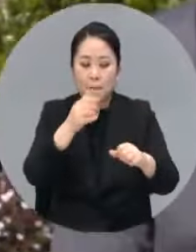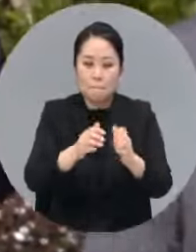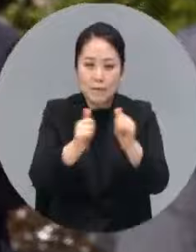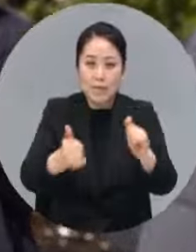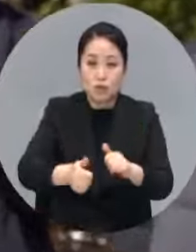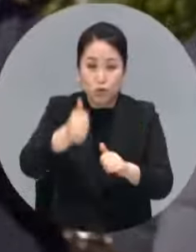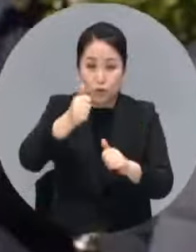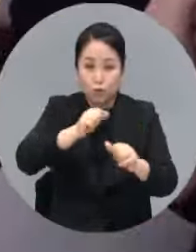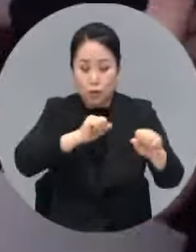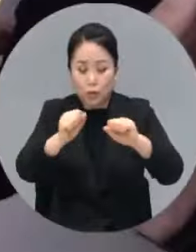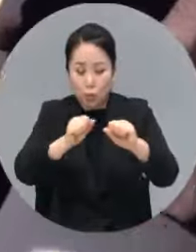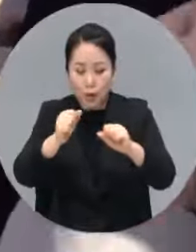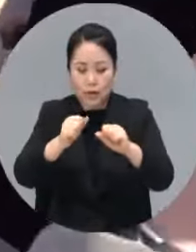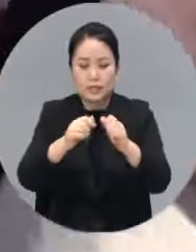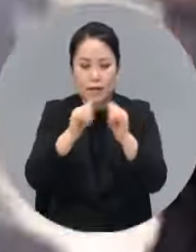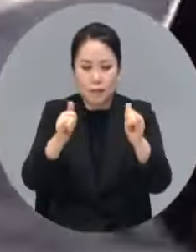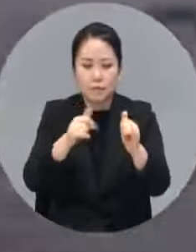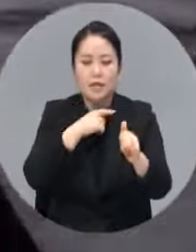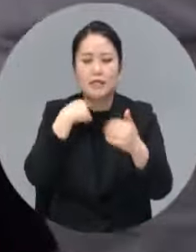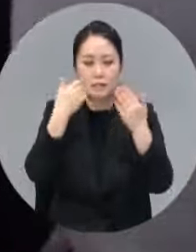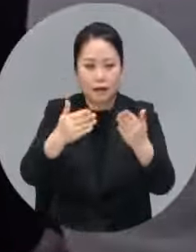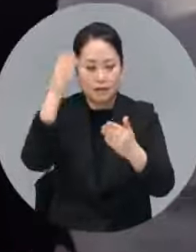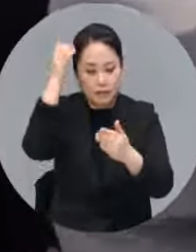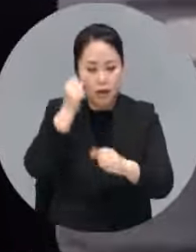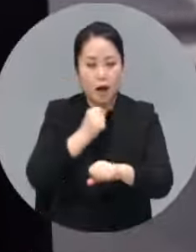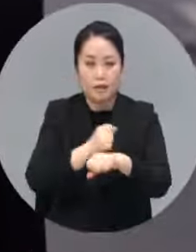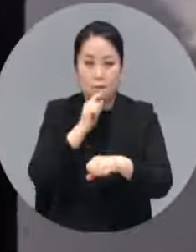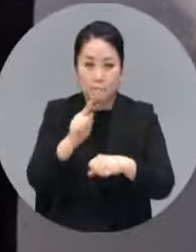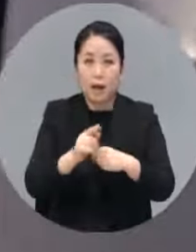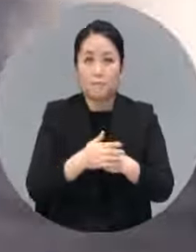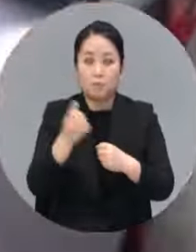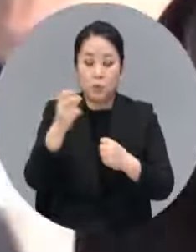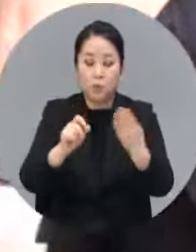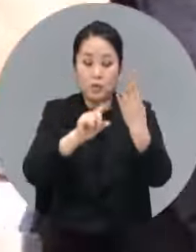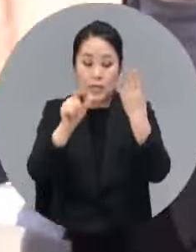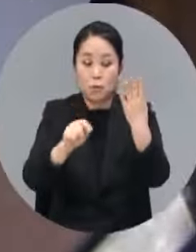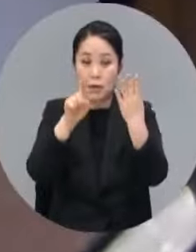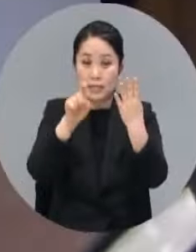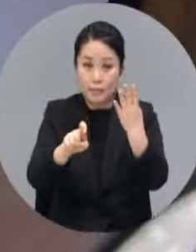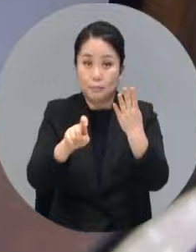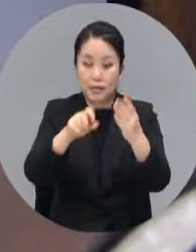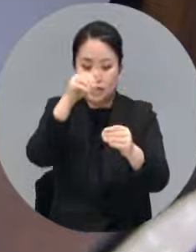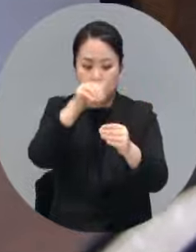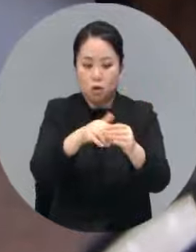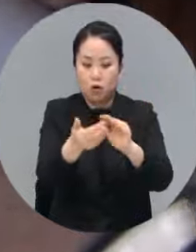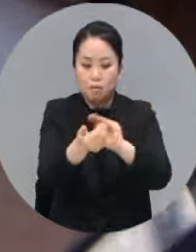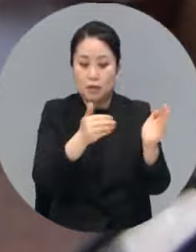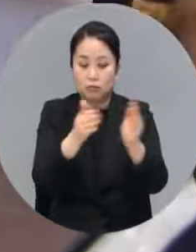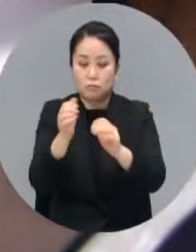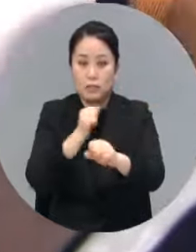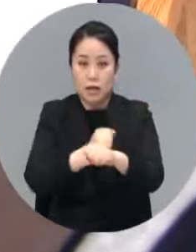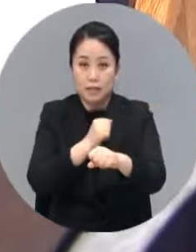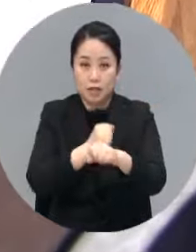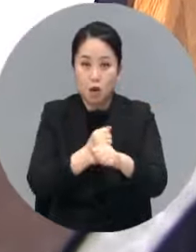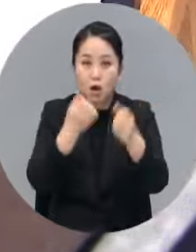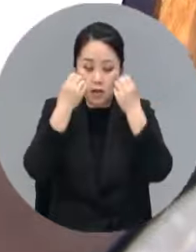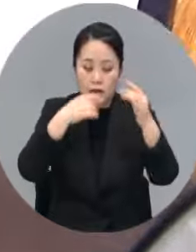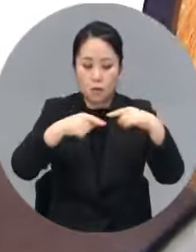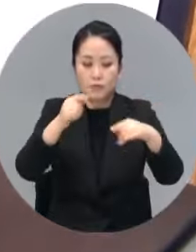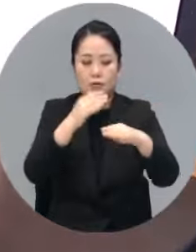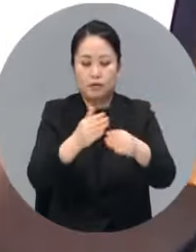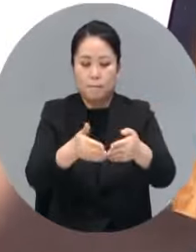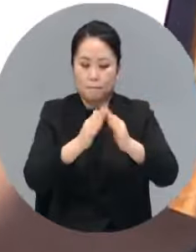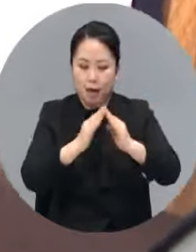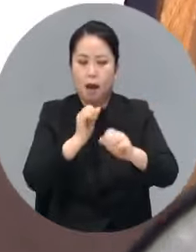적었습니다. 곧바로 이어진 기자회견에서 4월 10일 치러지는 총선에 대비해 새로운 정당을 창당하겠다고